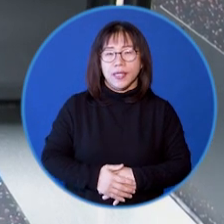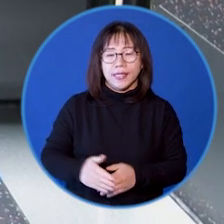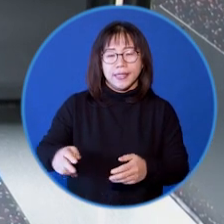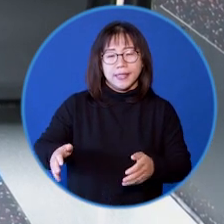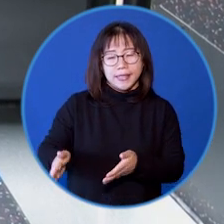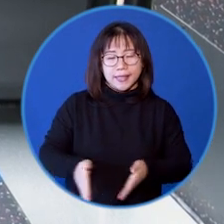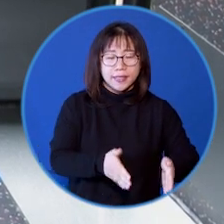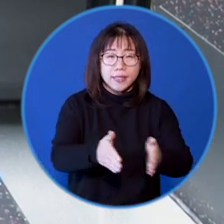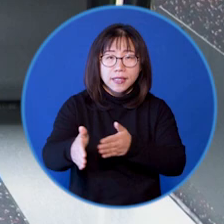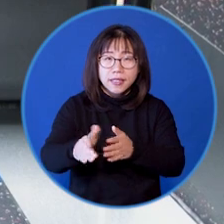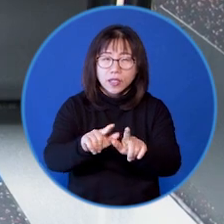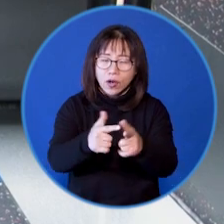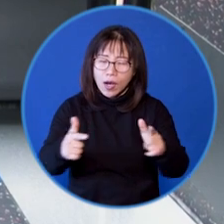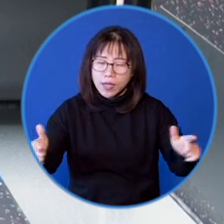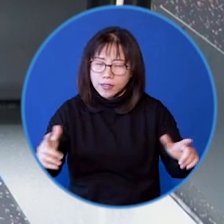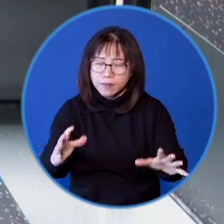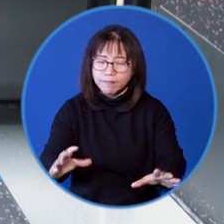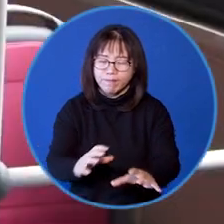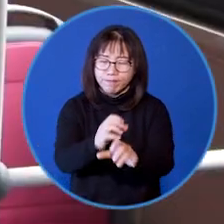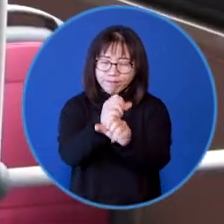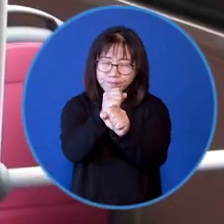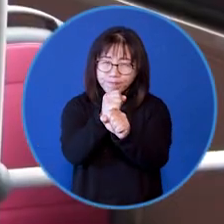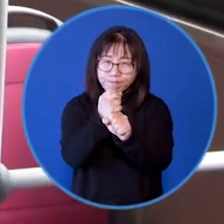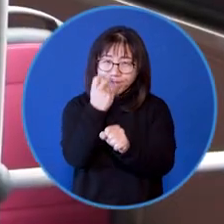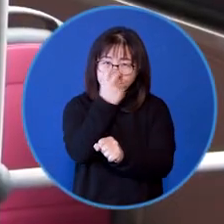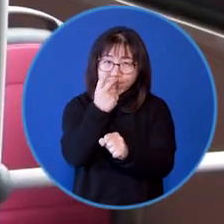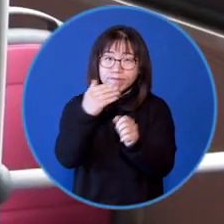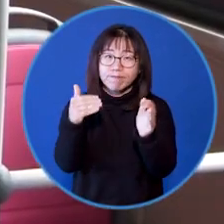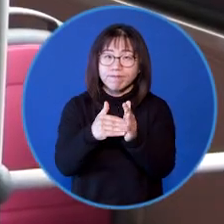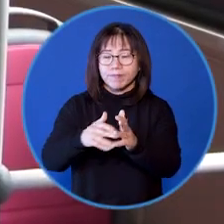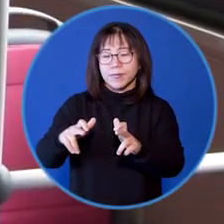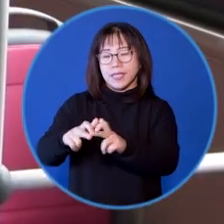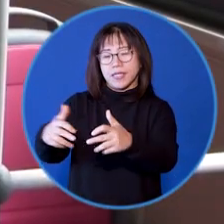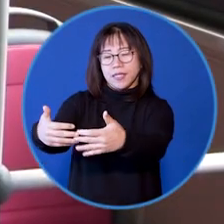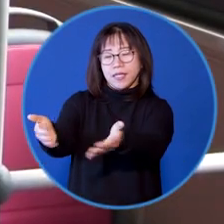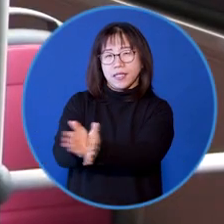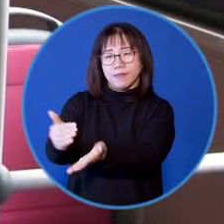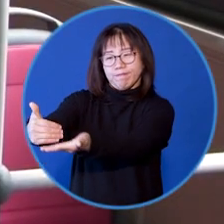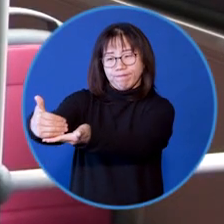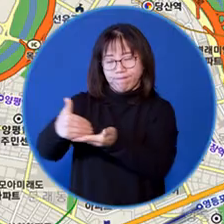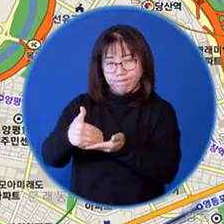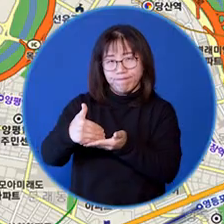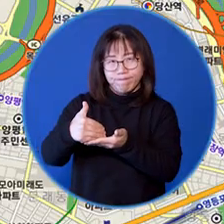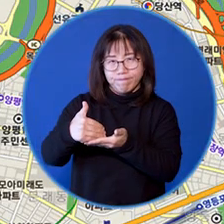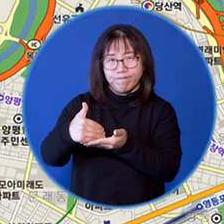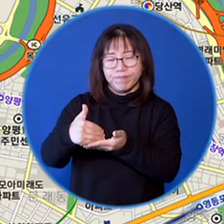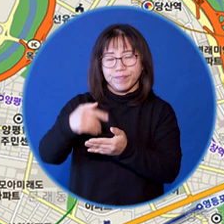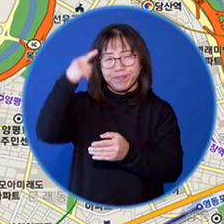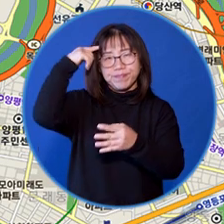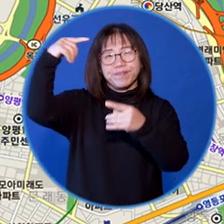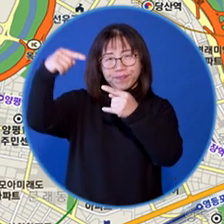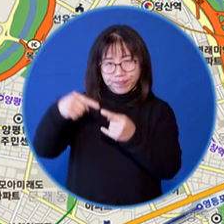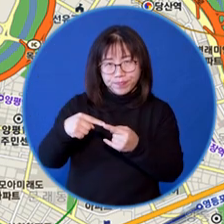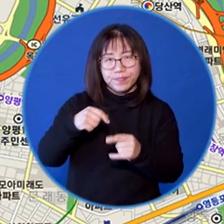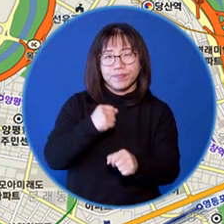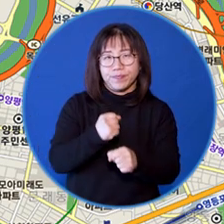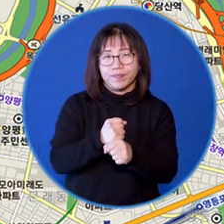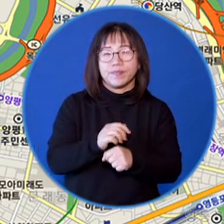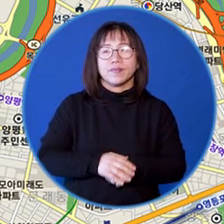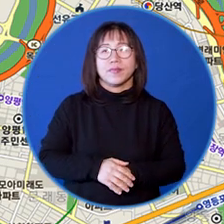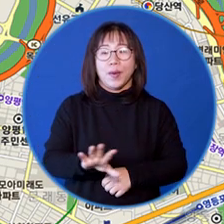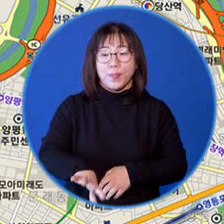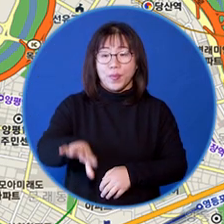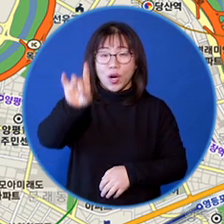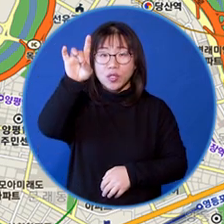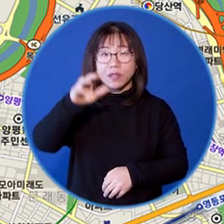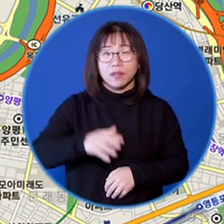등 빅데이터를 분석하고 장애인 단체의 의견을 반영했습니다. 강서 1 노선은 기쁜우리